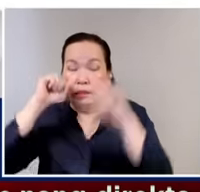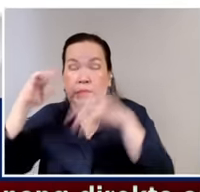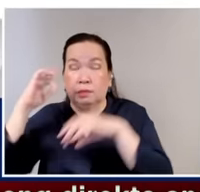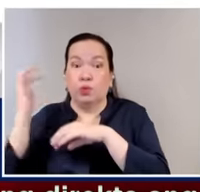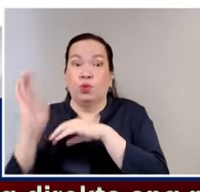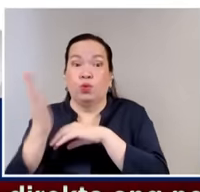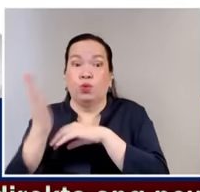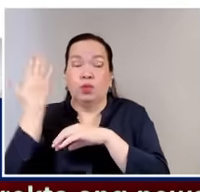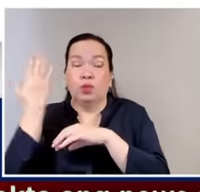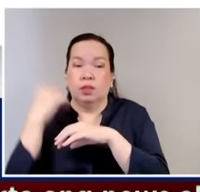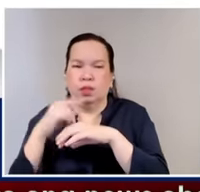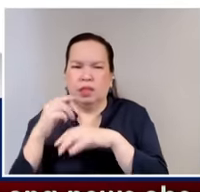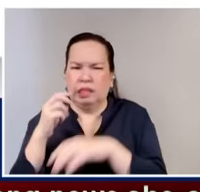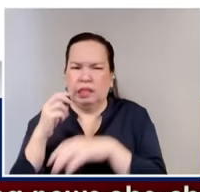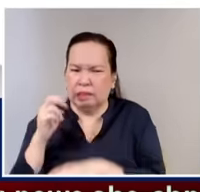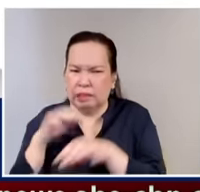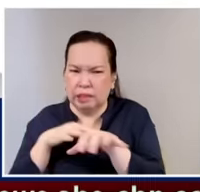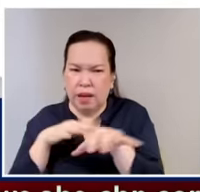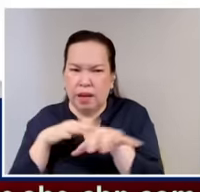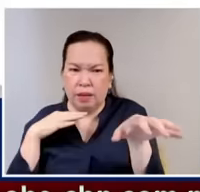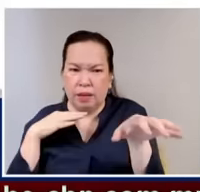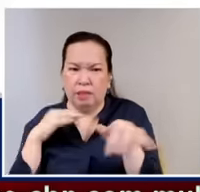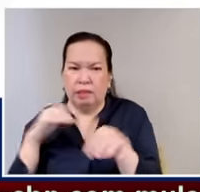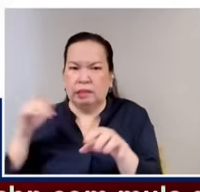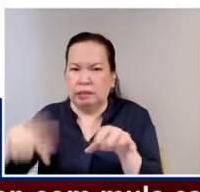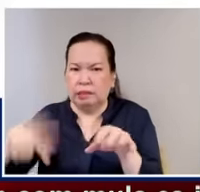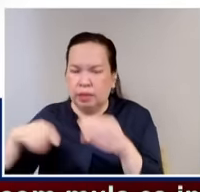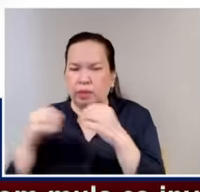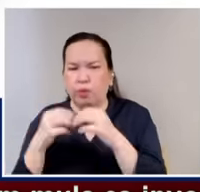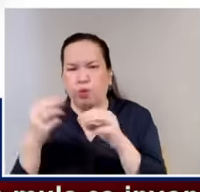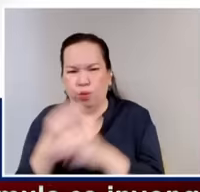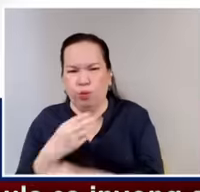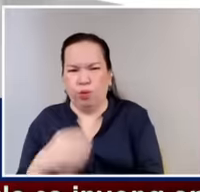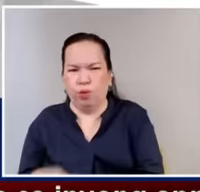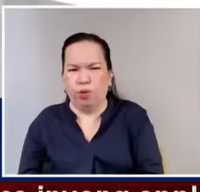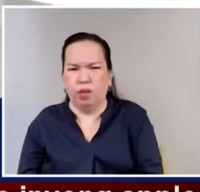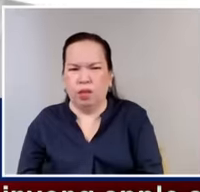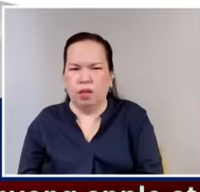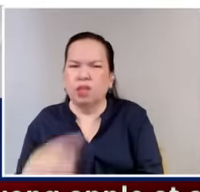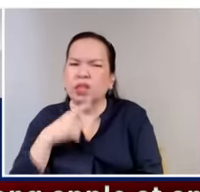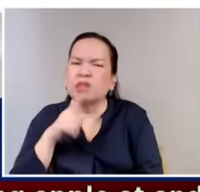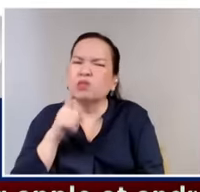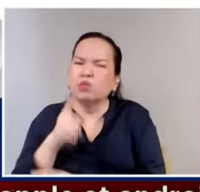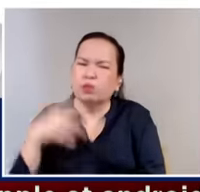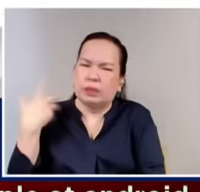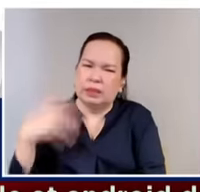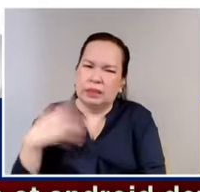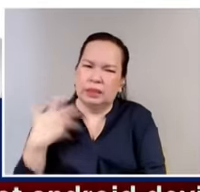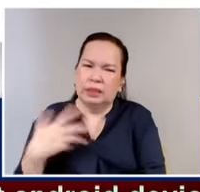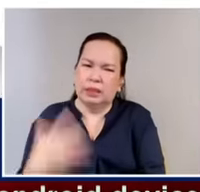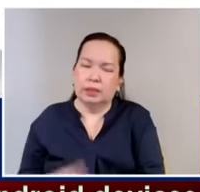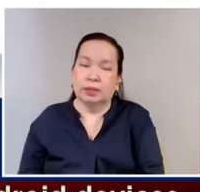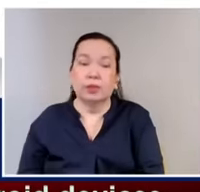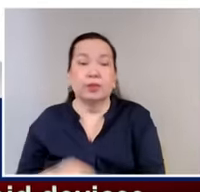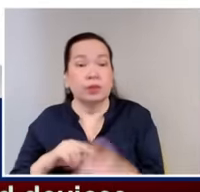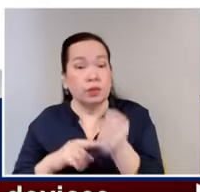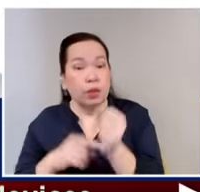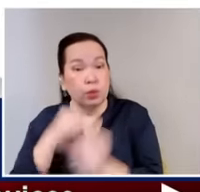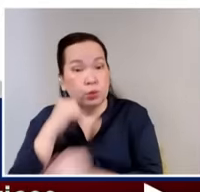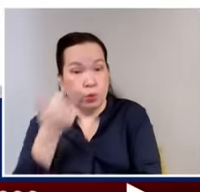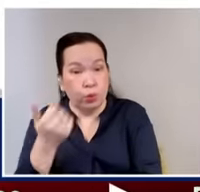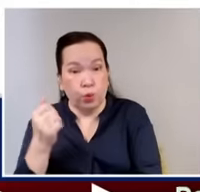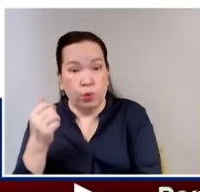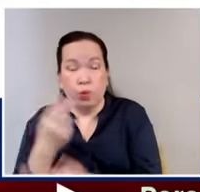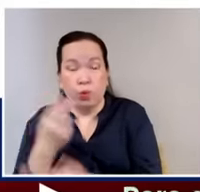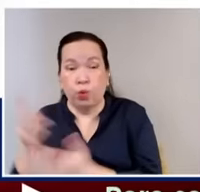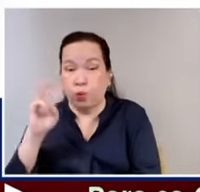Tapos kung tanghali ka na, lalo na. Tsaka mainit ni. Simula bukas, Huwebes Santo, tigil muna